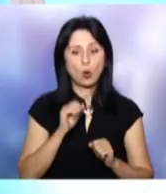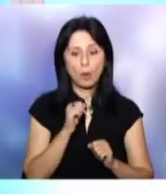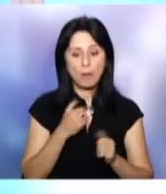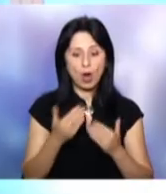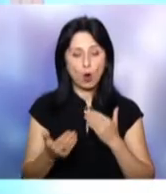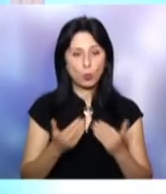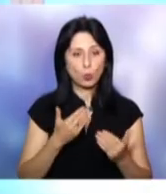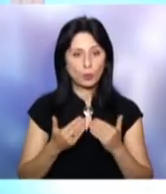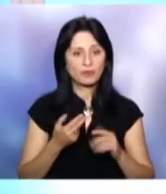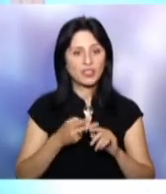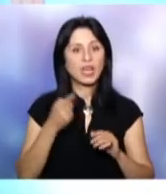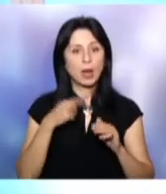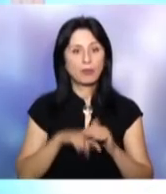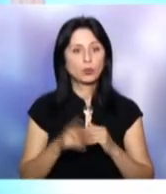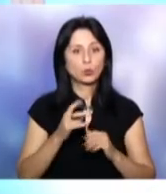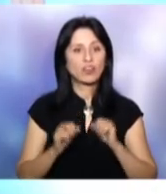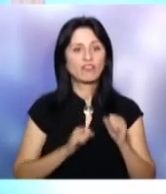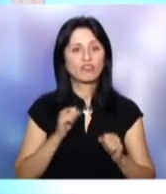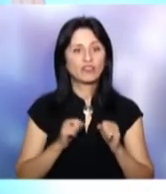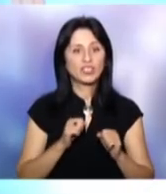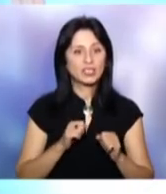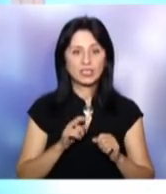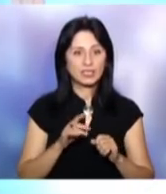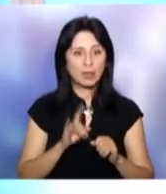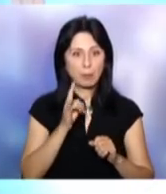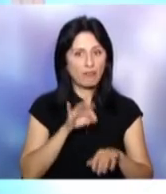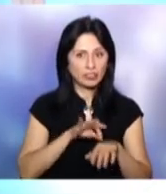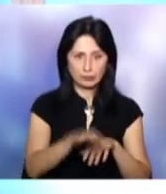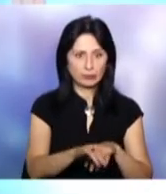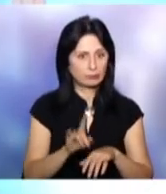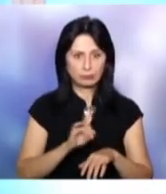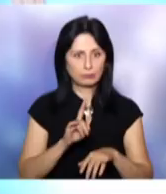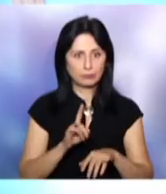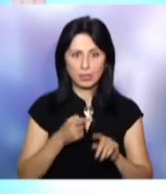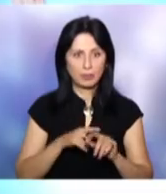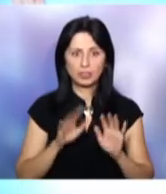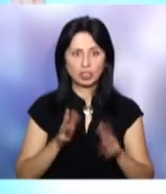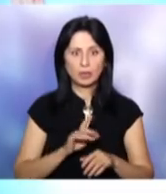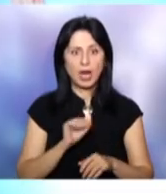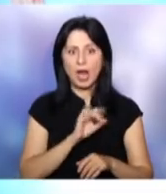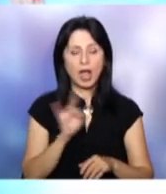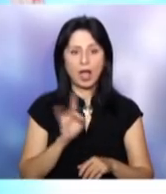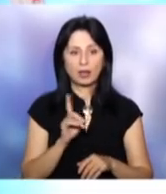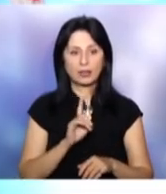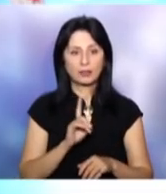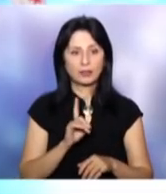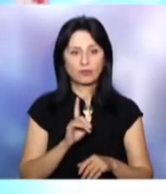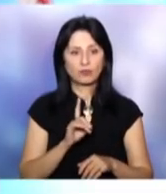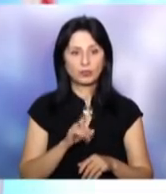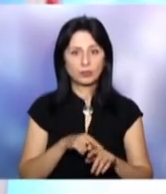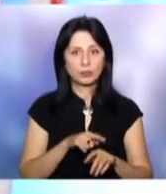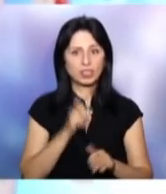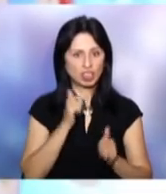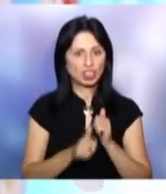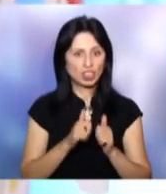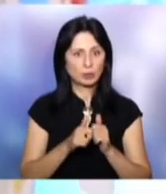მეგობრული გარემო. აქედან გამომდინარე უნდა ვეცადოთ, რომ არ ვიძალადოთ ბავშვზე, არავითარ შემთხვევაში არ შემოვიღოთ